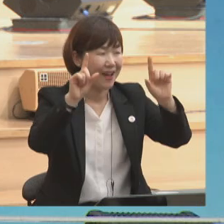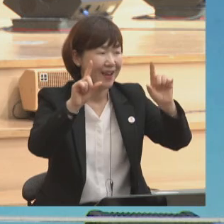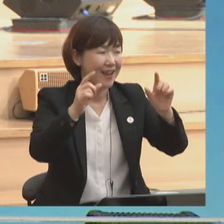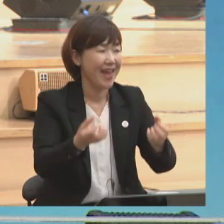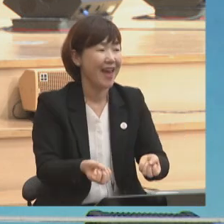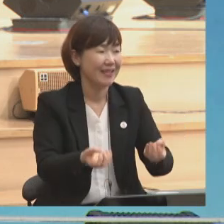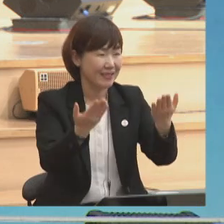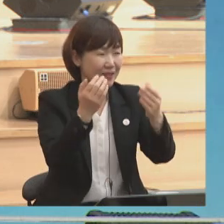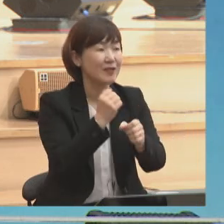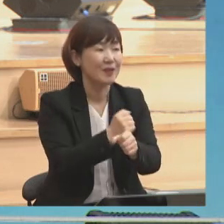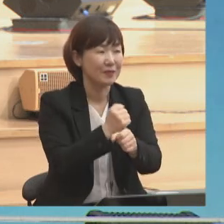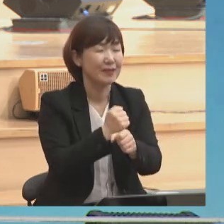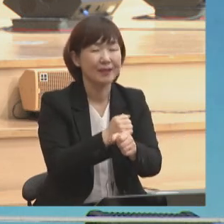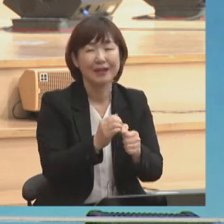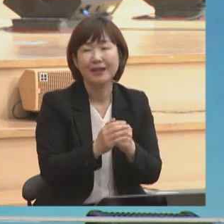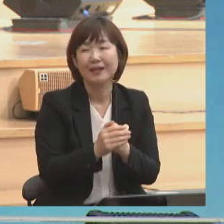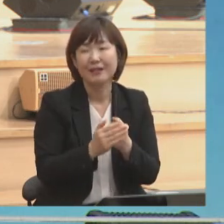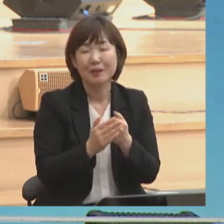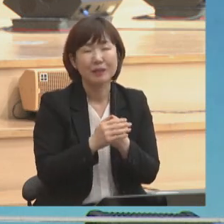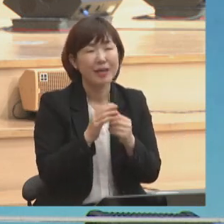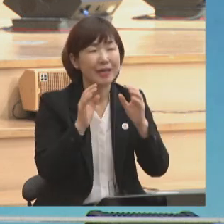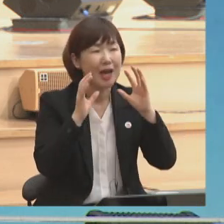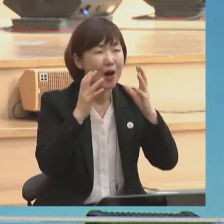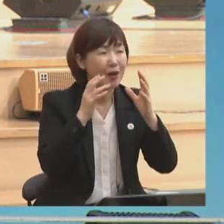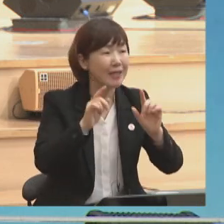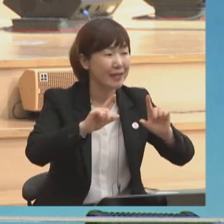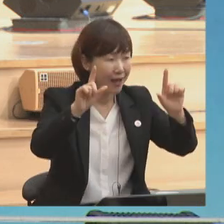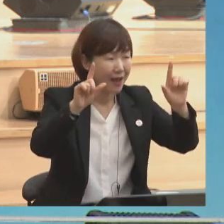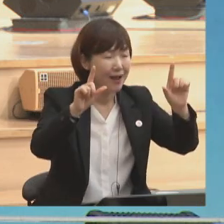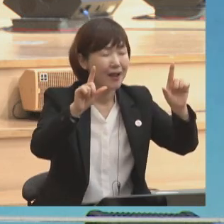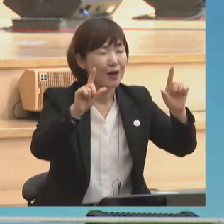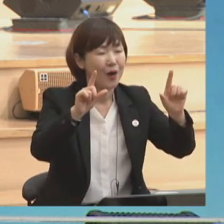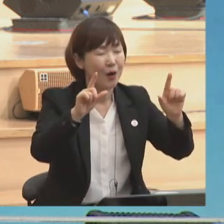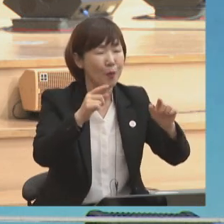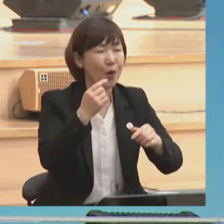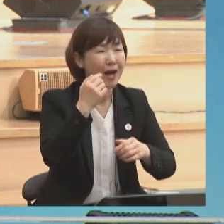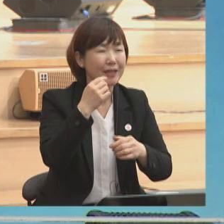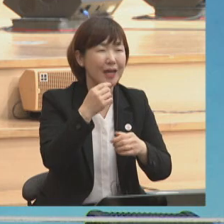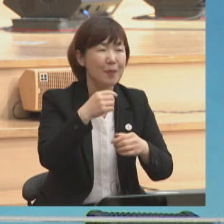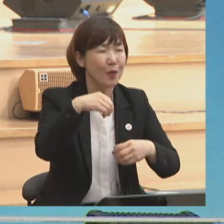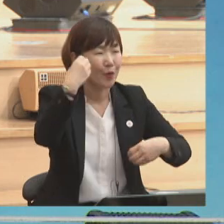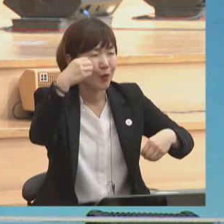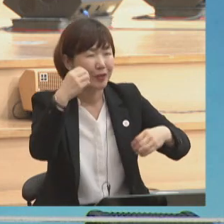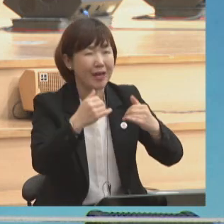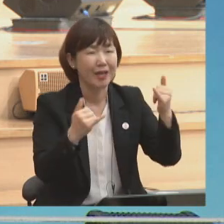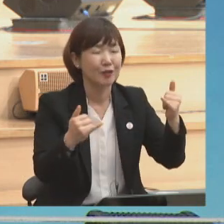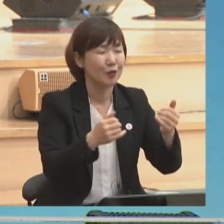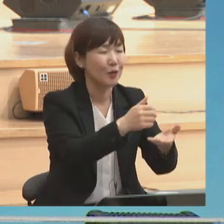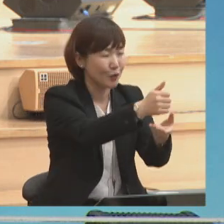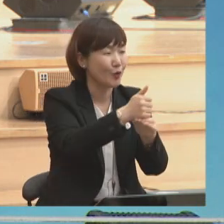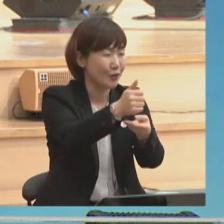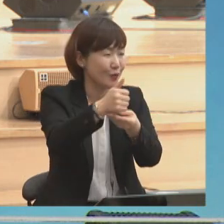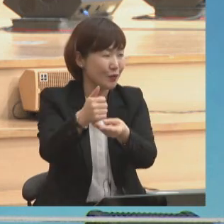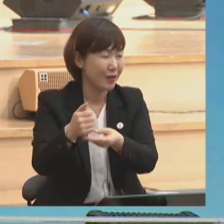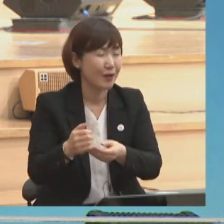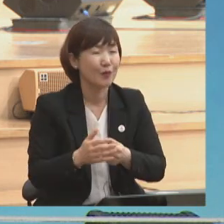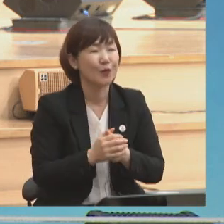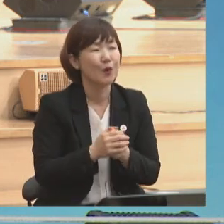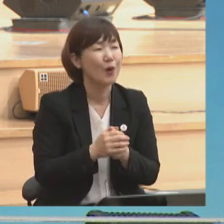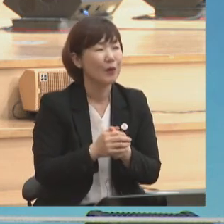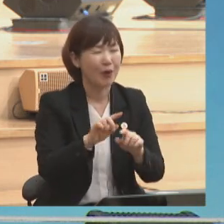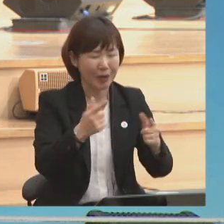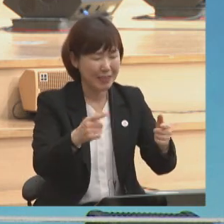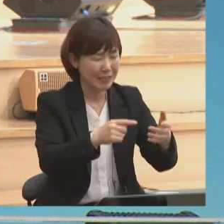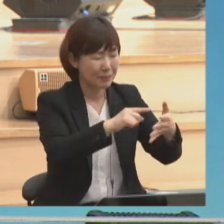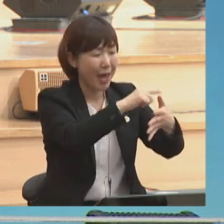거예요. 어쨌든 간에 어린이날 축제의 장에 초청도 하고, 하여튼 행복 메뉴를 실천하죠. 교회가 여러분에게 제시해